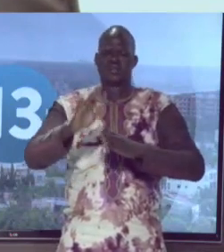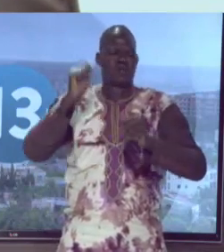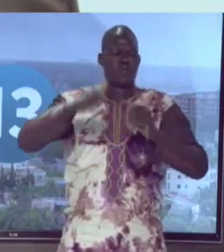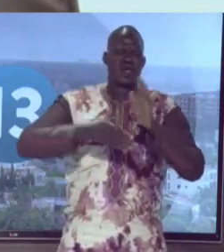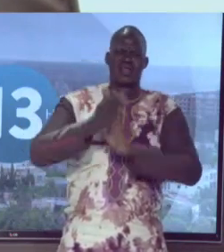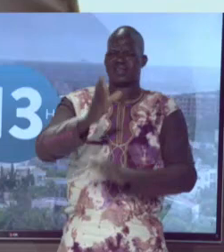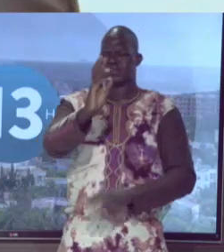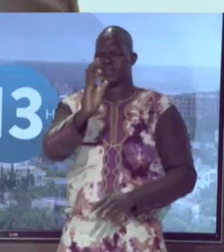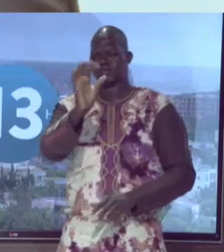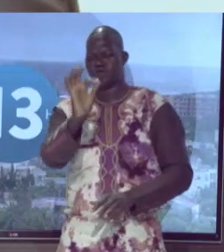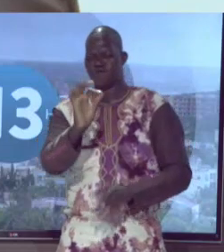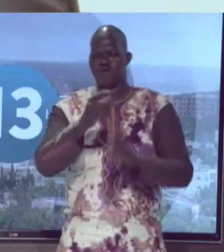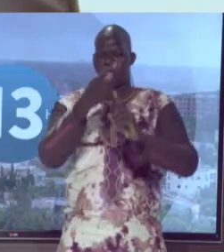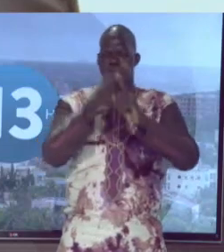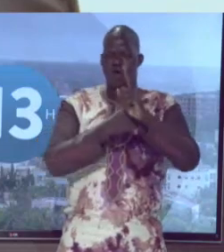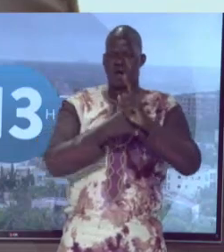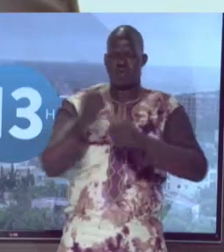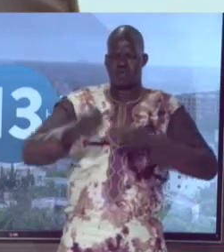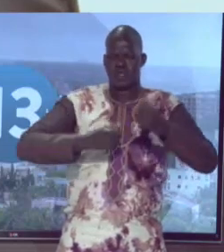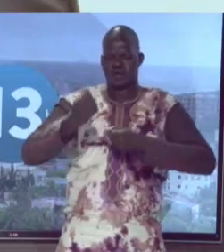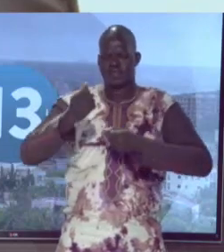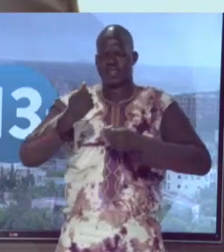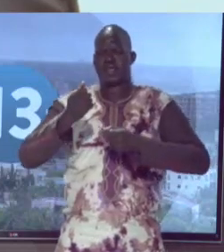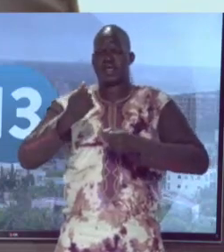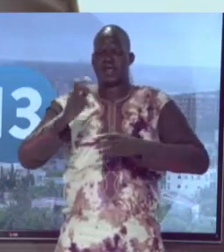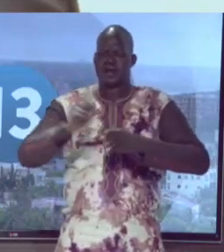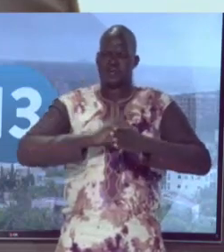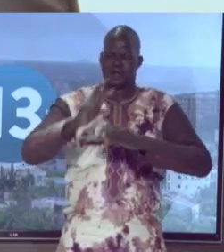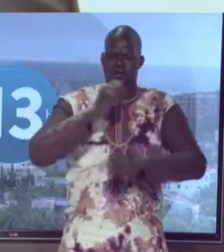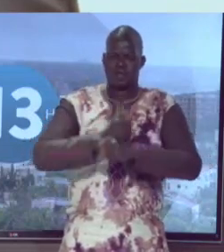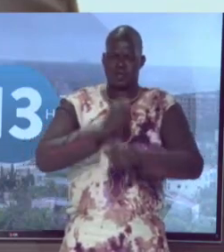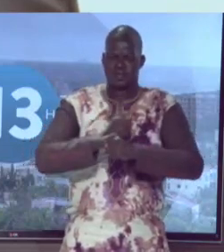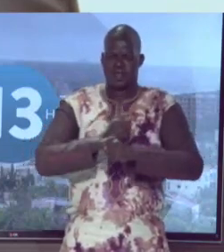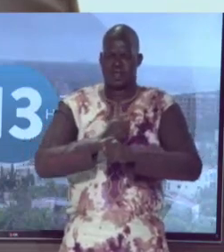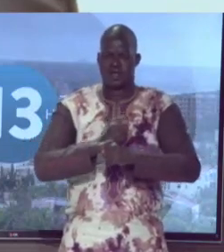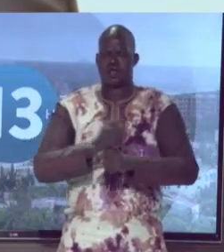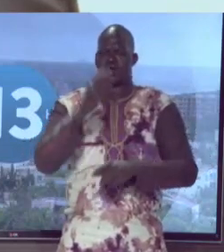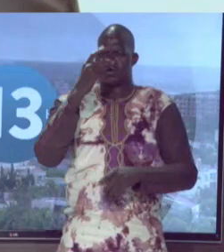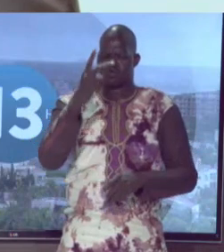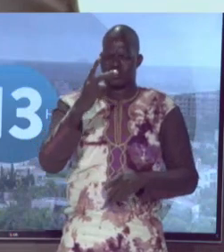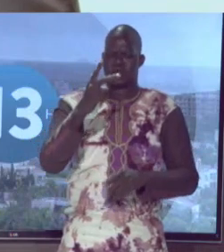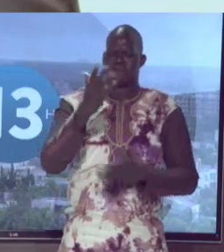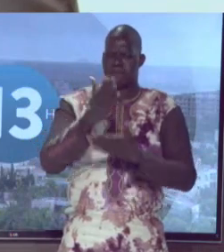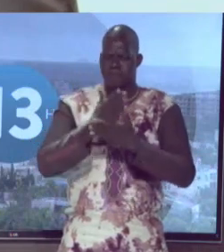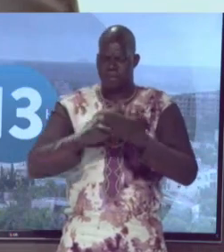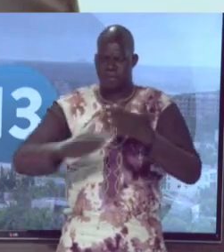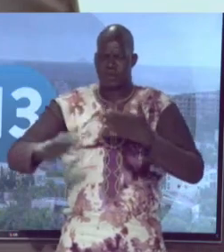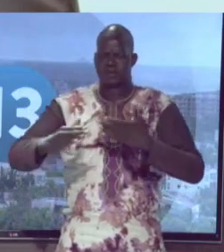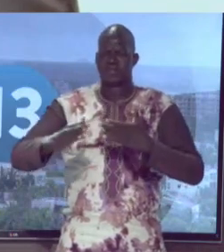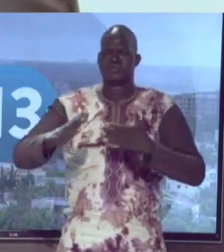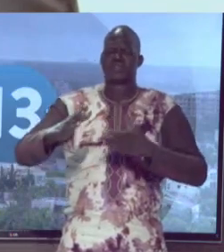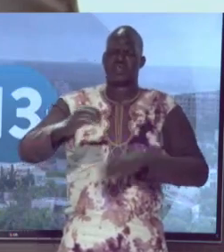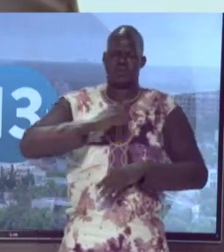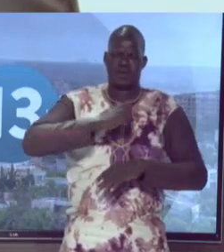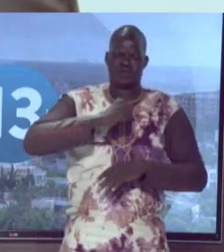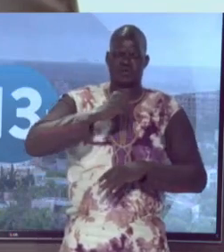9 mois pour maîtriser la pratique des métiers. Et le troisième volet, c'est le perfectionnement